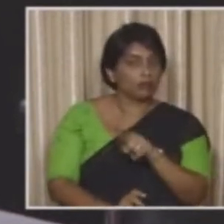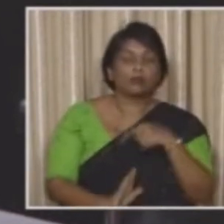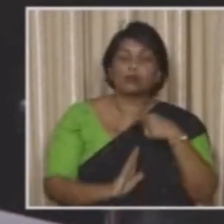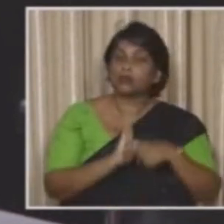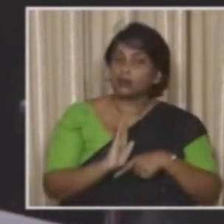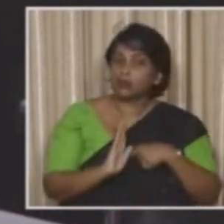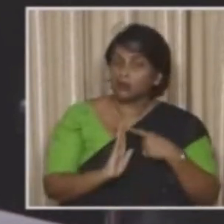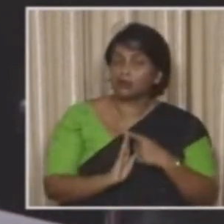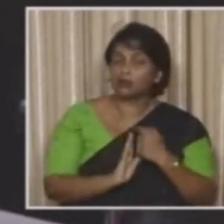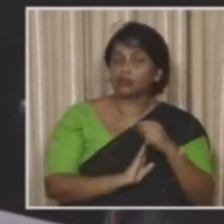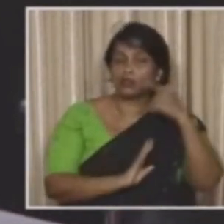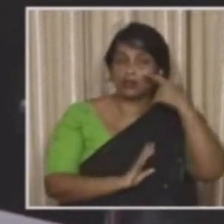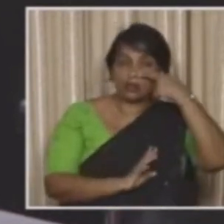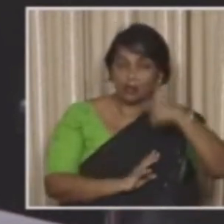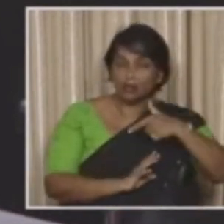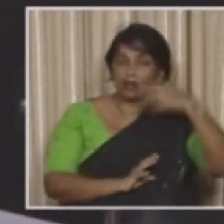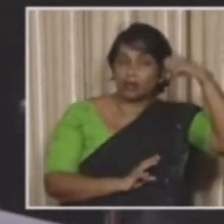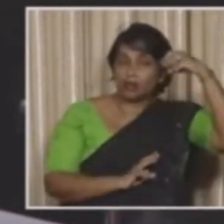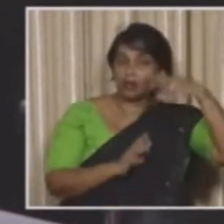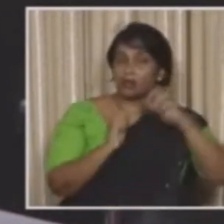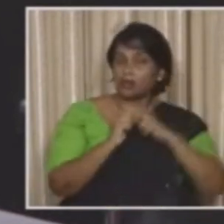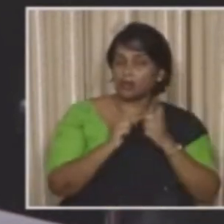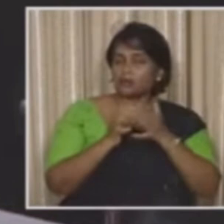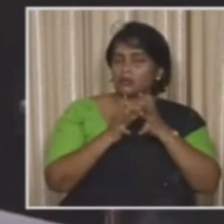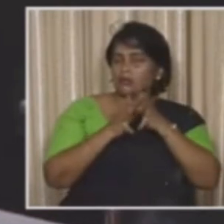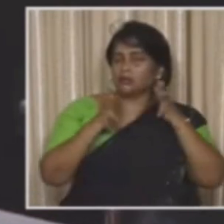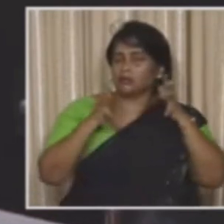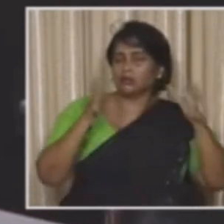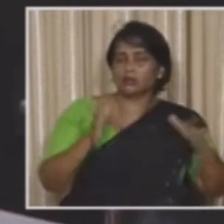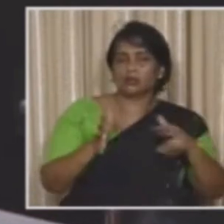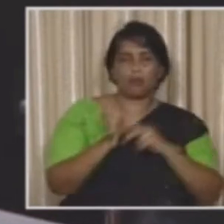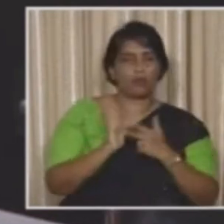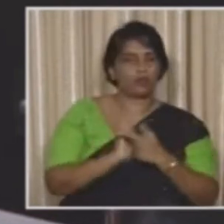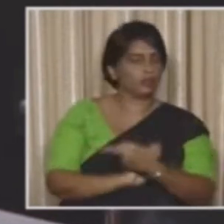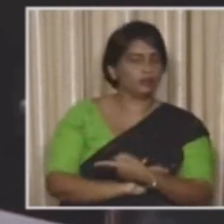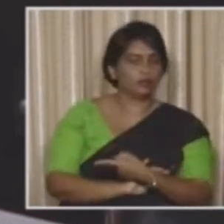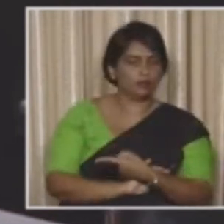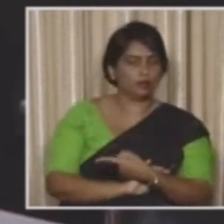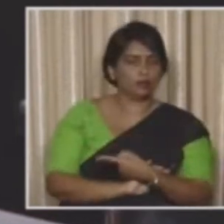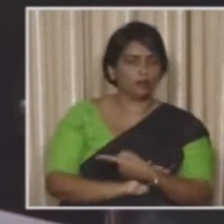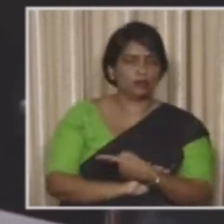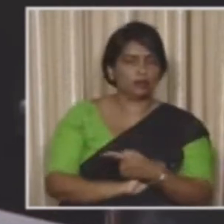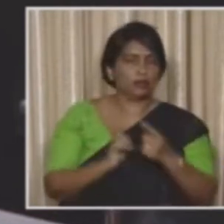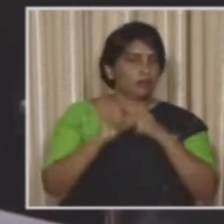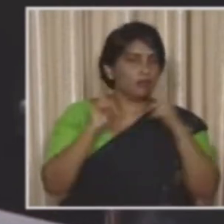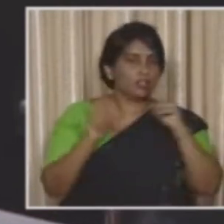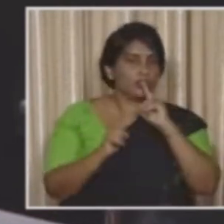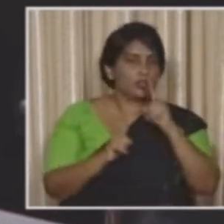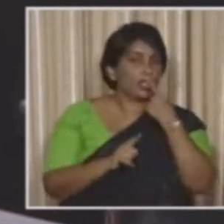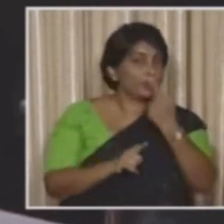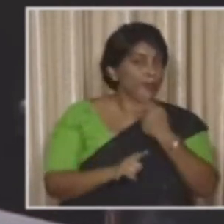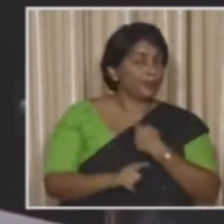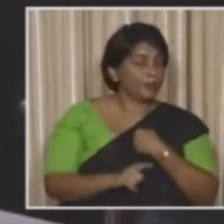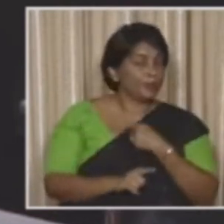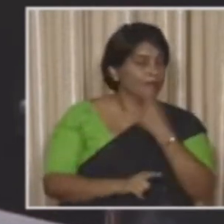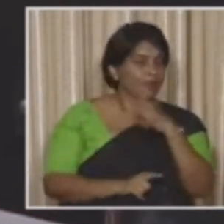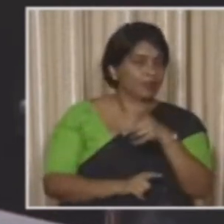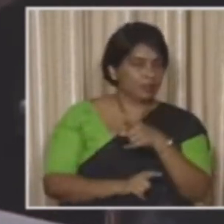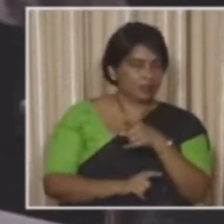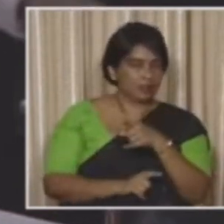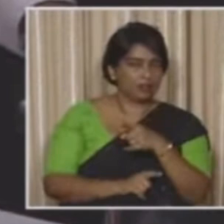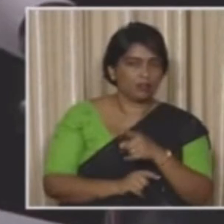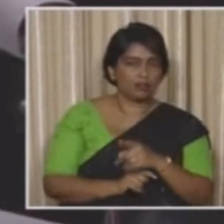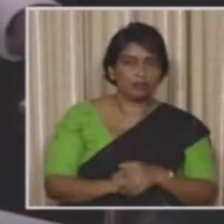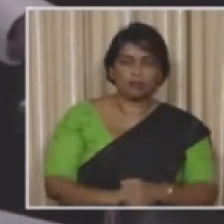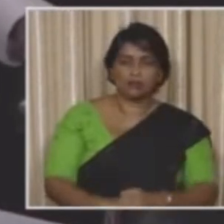මේරටේ මේ බලසක්ති අර්බුදය තව තව වර්ධනය කරන මේ ව්‍යාපෘති හර මම මේ ගැන ගොඩක් කියන්න ඉතිරේ තුමා කියපු නිසා